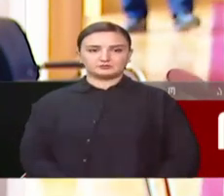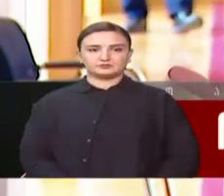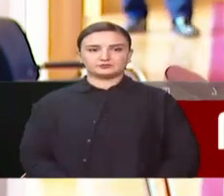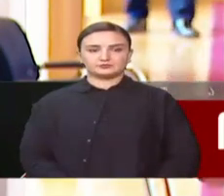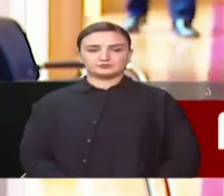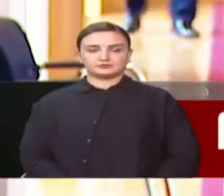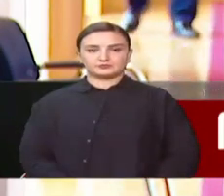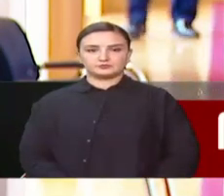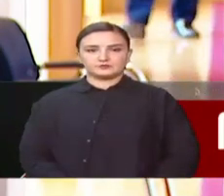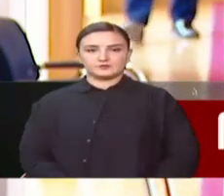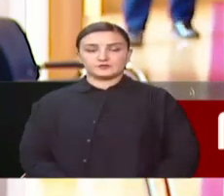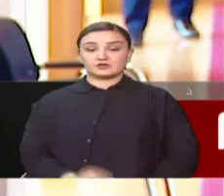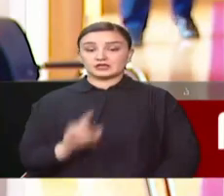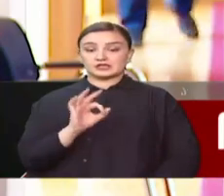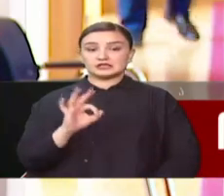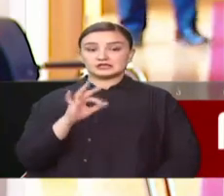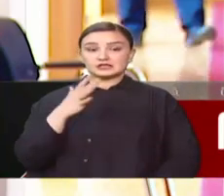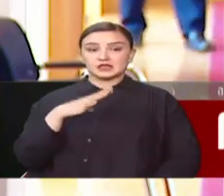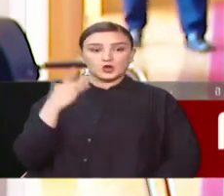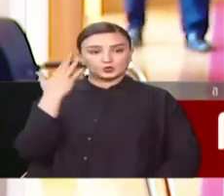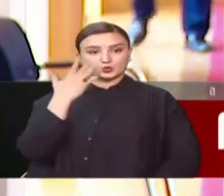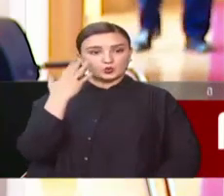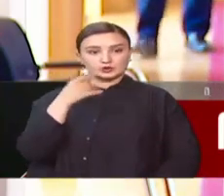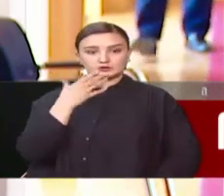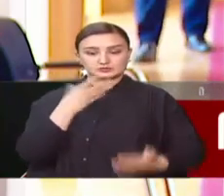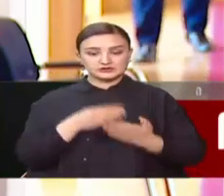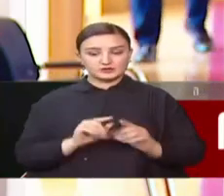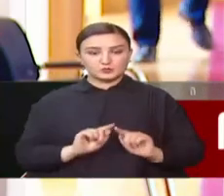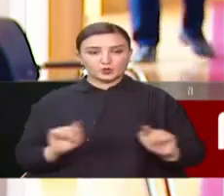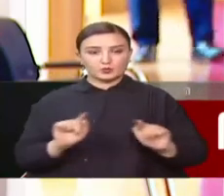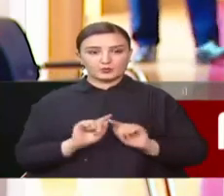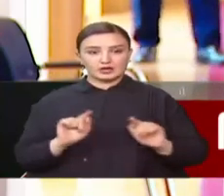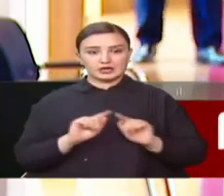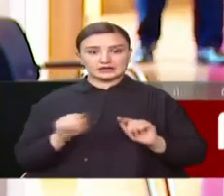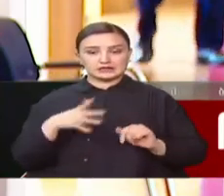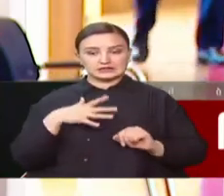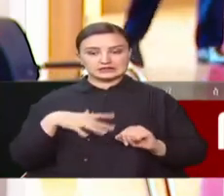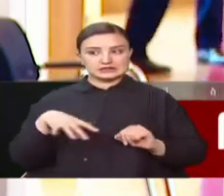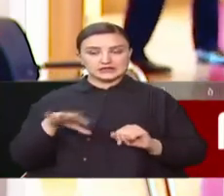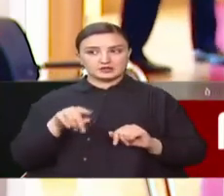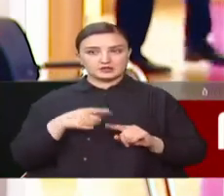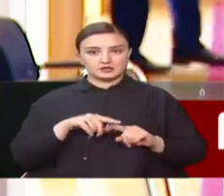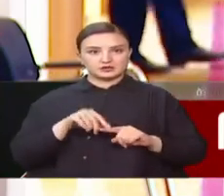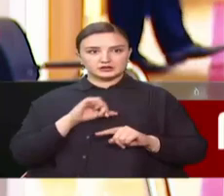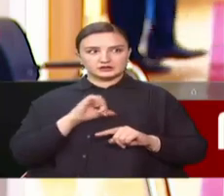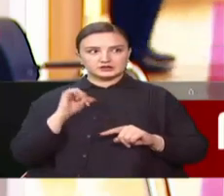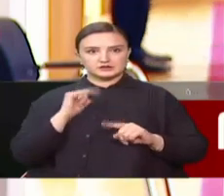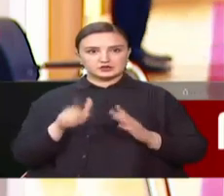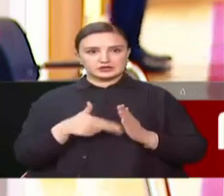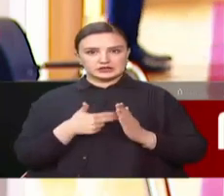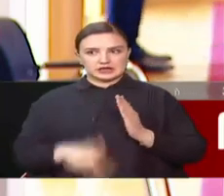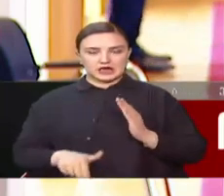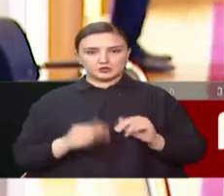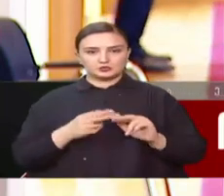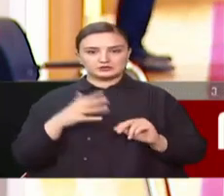разец сасаткот аго картул мауцнебам тависи эс пропаганда да ромельмат сакартолос ромельмат ганица да срули крахи.